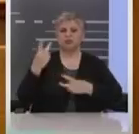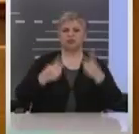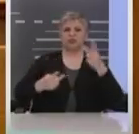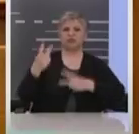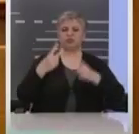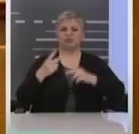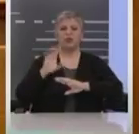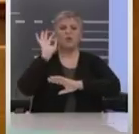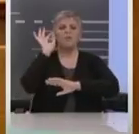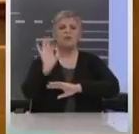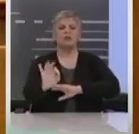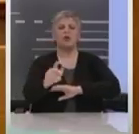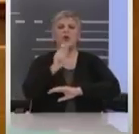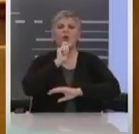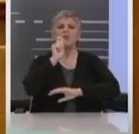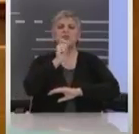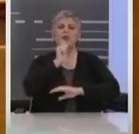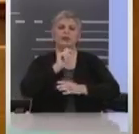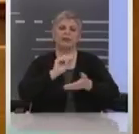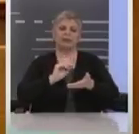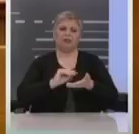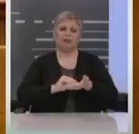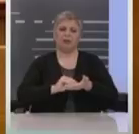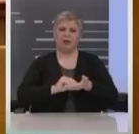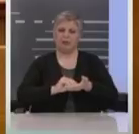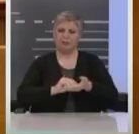Και το λέω αυτό διότι για ακόμη μια φορά